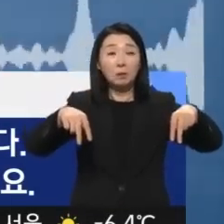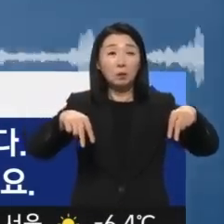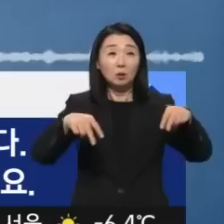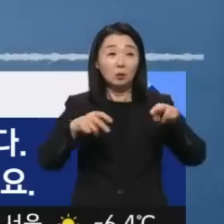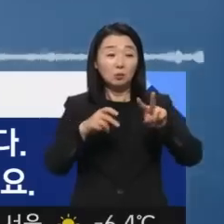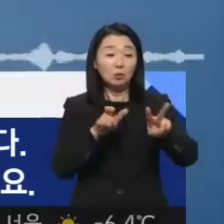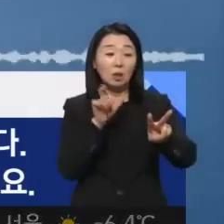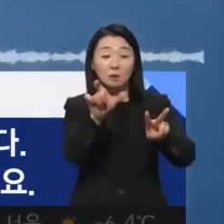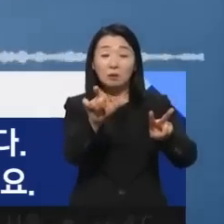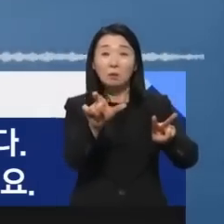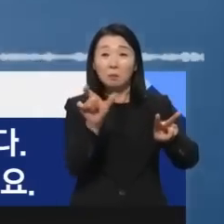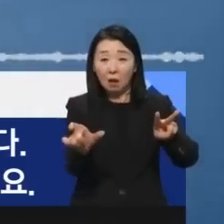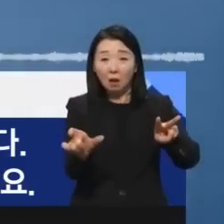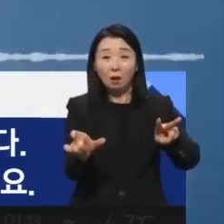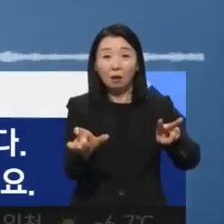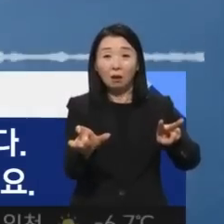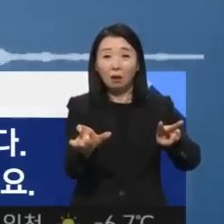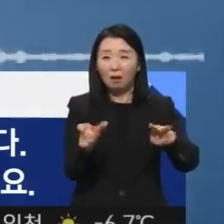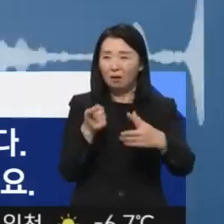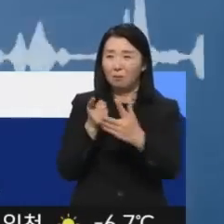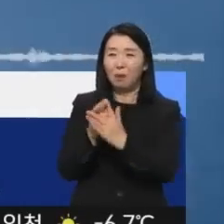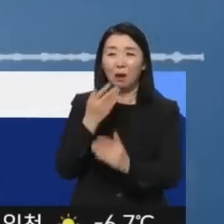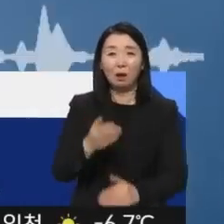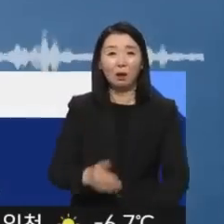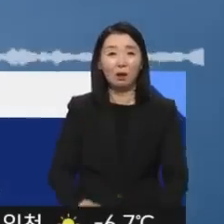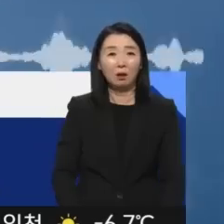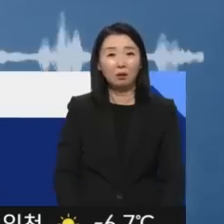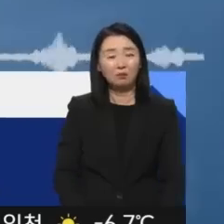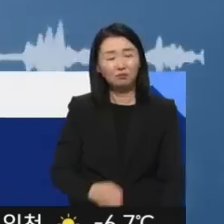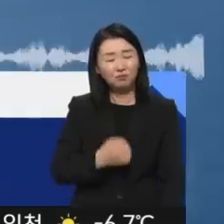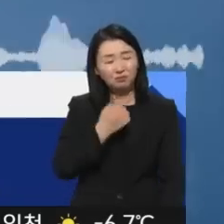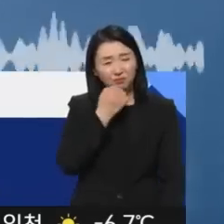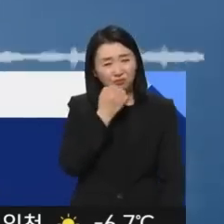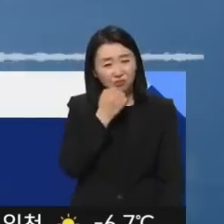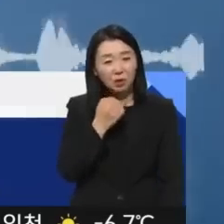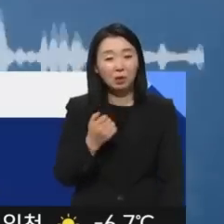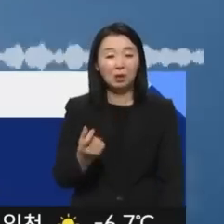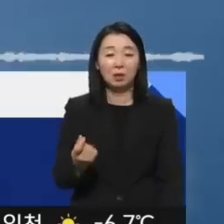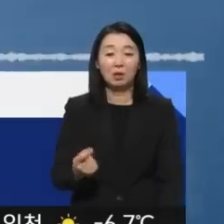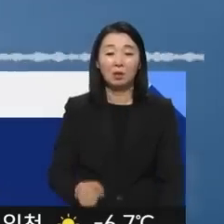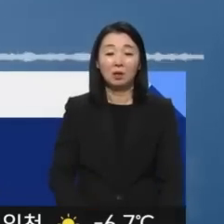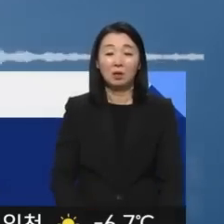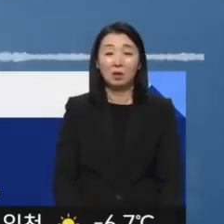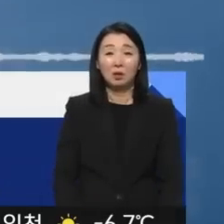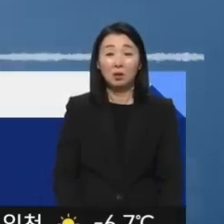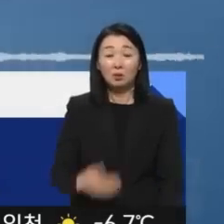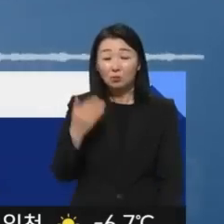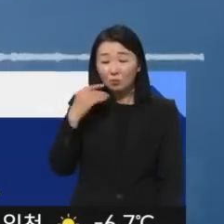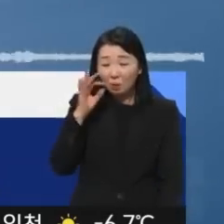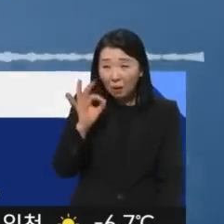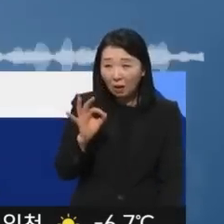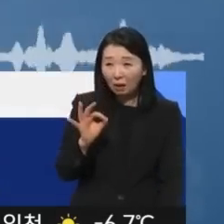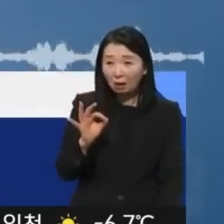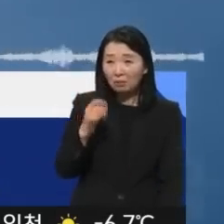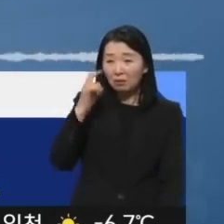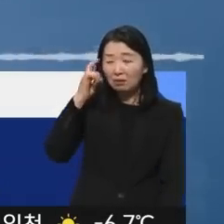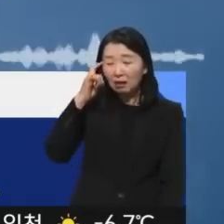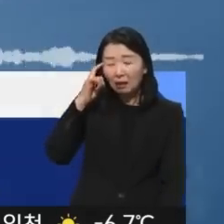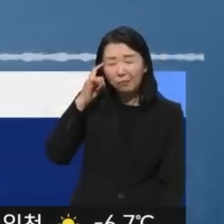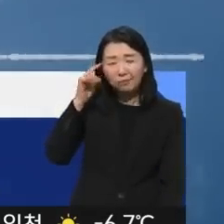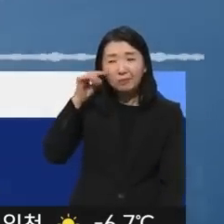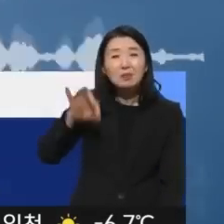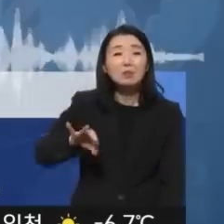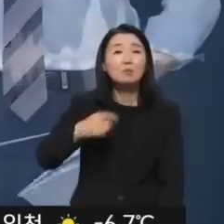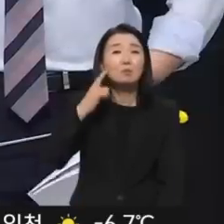속이 너무 뻔히 보이고요. 네. 한마디로 치사한 사면이라고 생각하는데 누구 머리에서 이런 수준 낮고 졸렬한 생각이 나왔는지